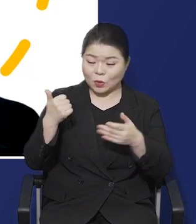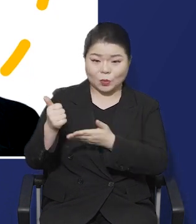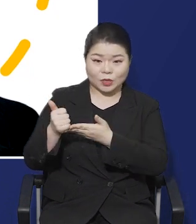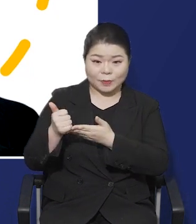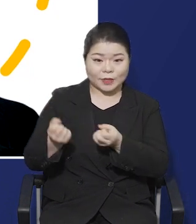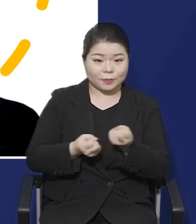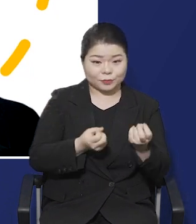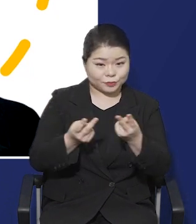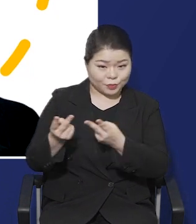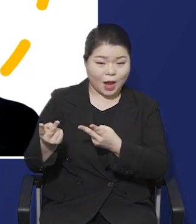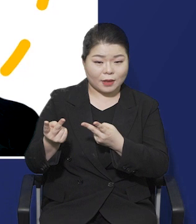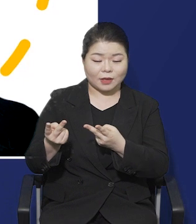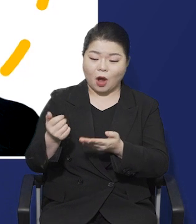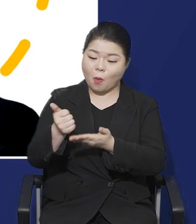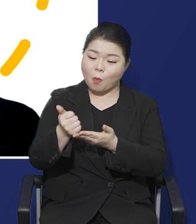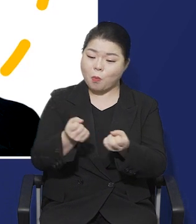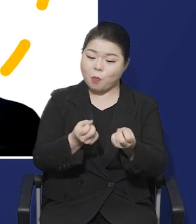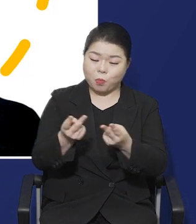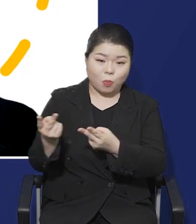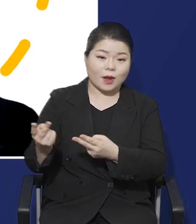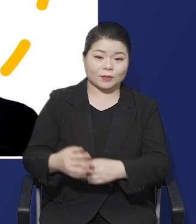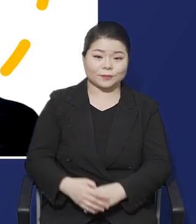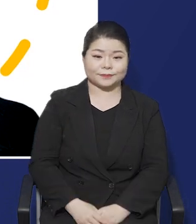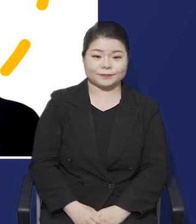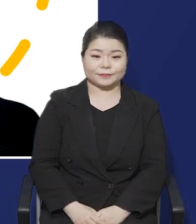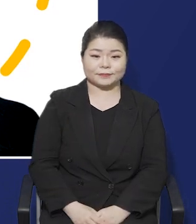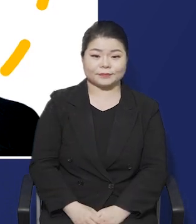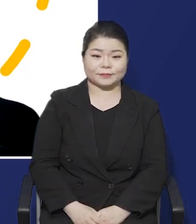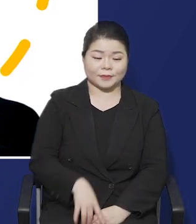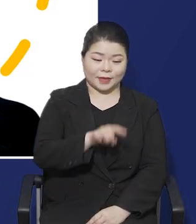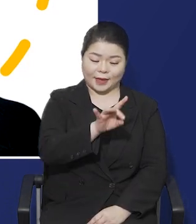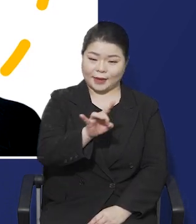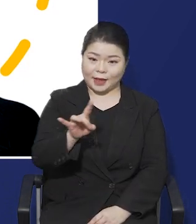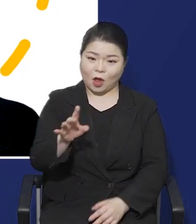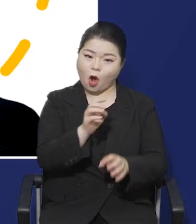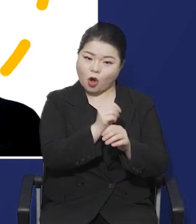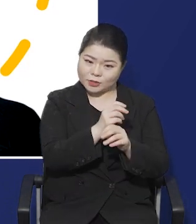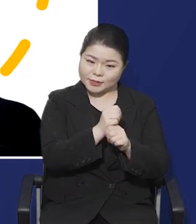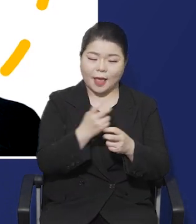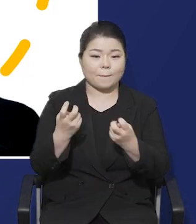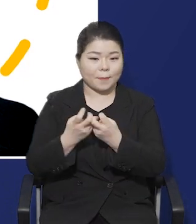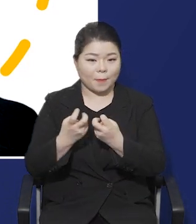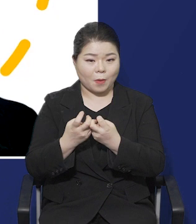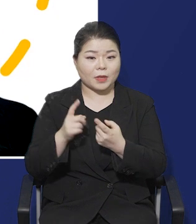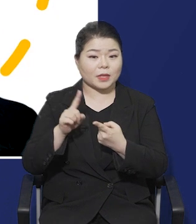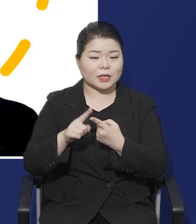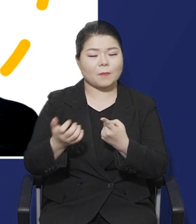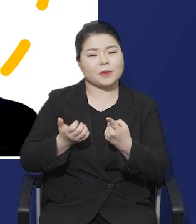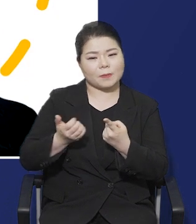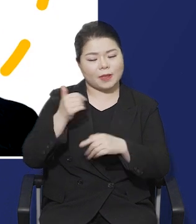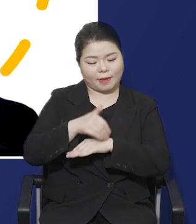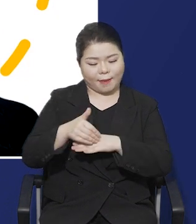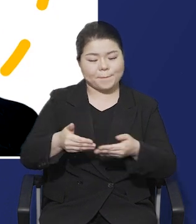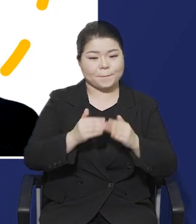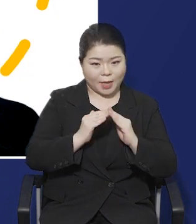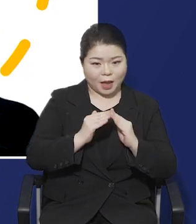아니면 잠재되는 고객들에게 발송을 하는 겁니다. 이러한 부분들을 언제, 어떻게 할 것인지에 대해서 계획을 세운